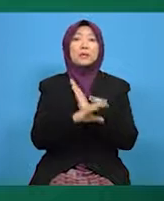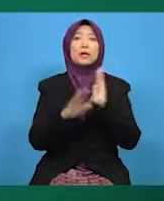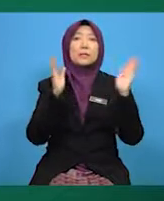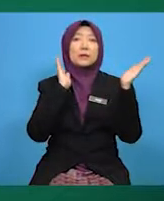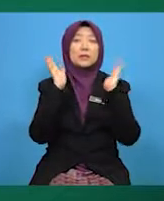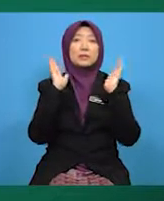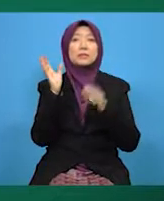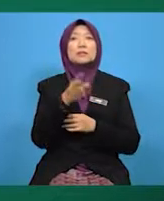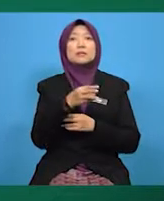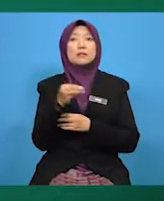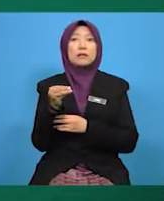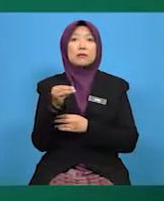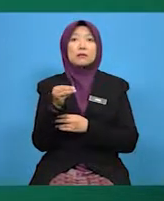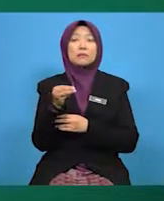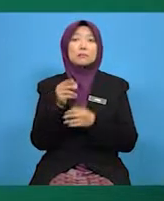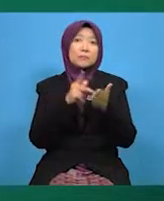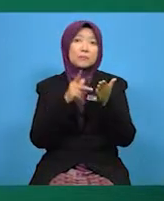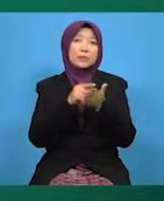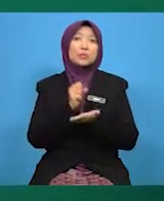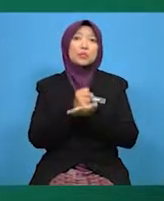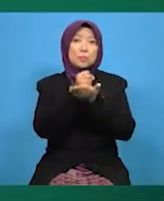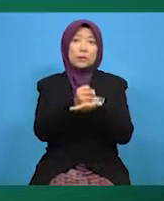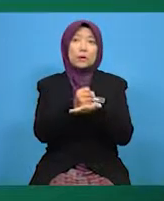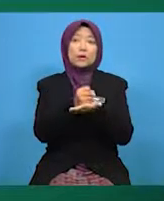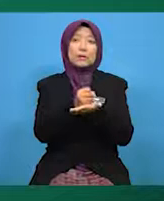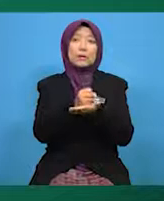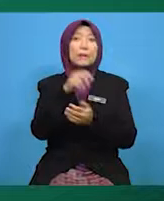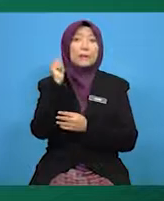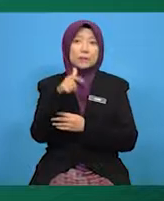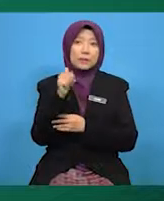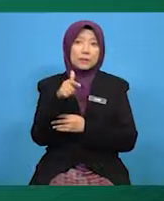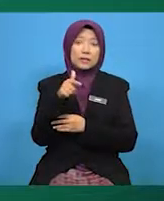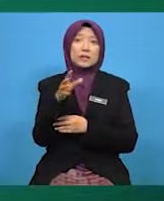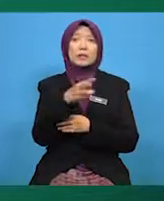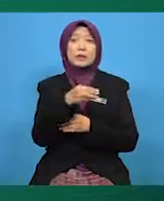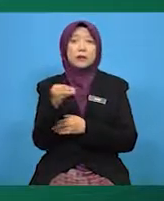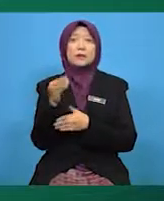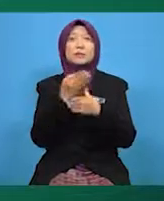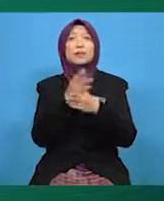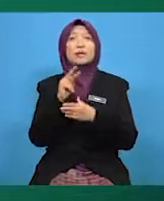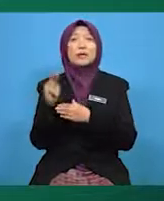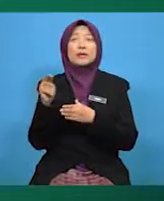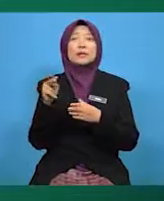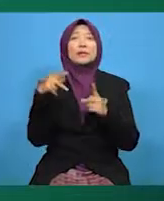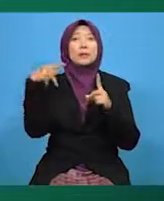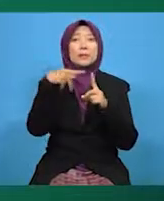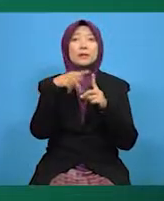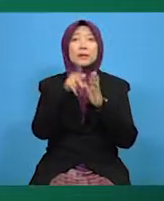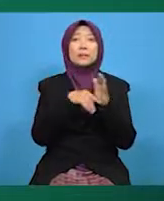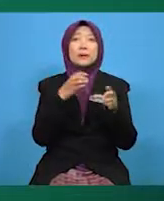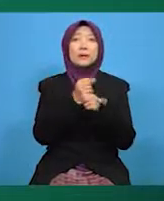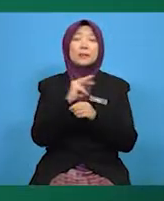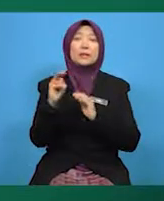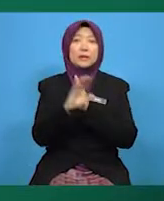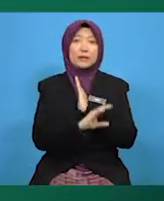dan mentafsir sumbangan pelbagai komponen perbelanjaan dan pelbagai sektor kepada